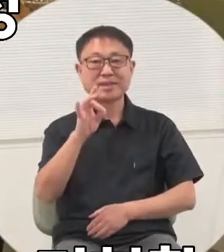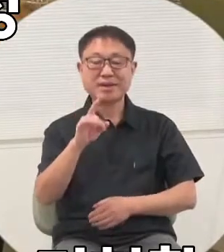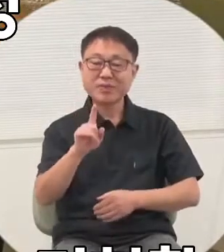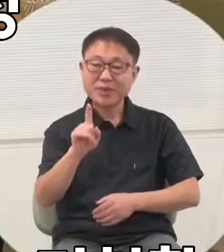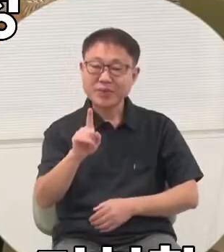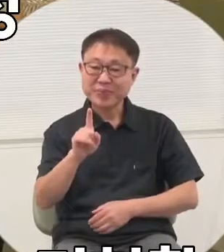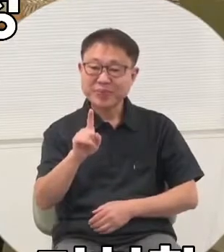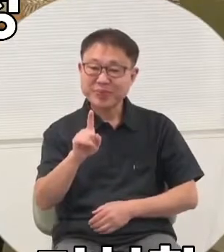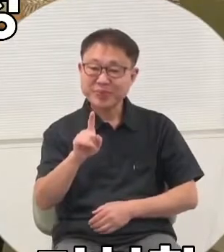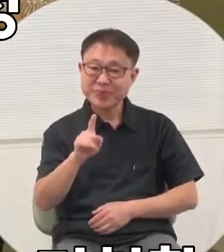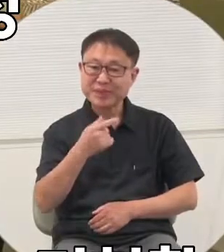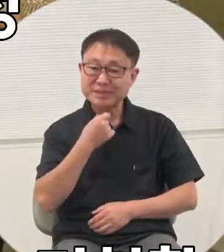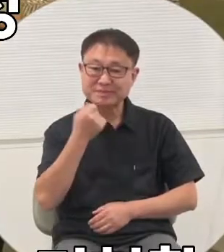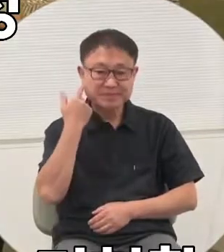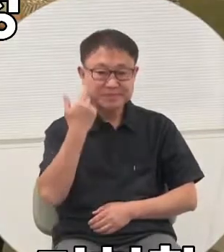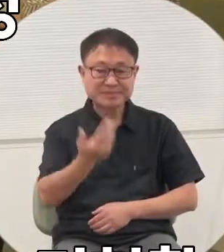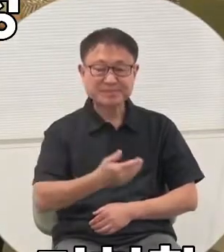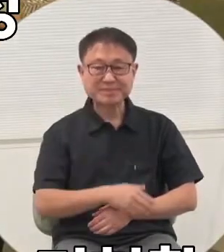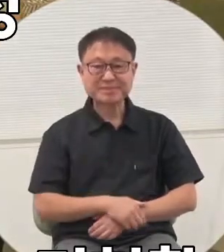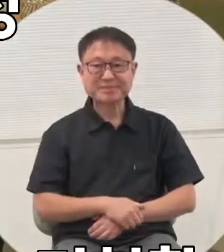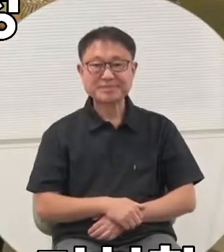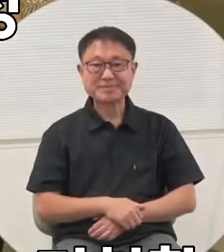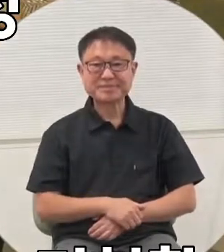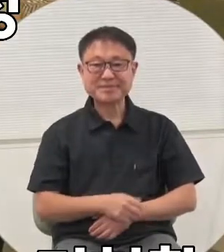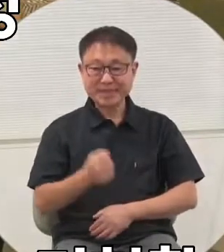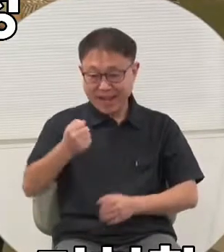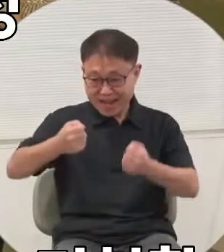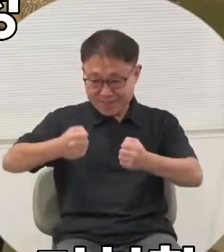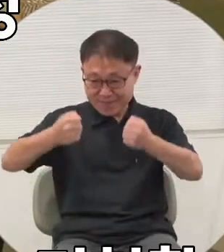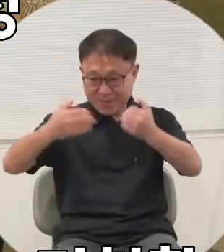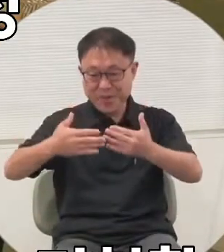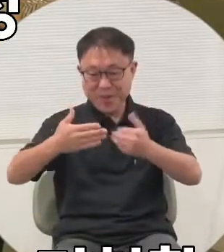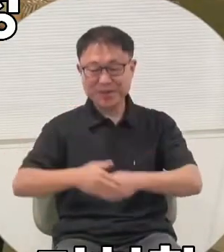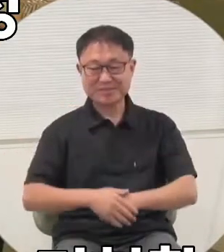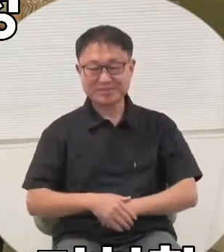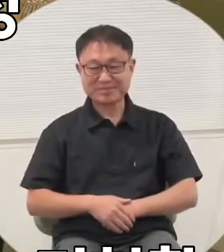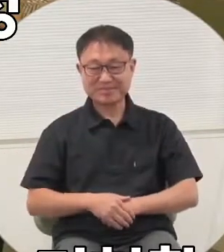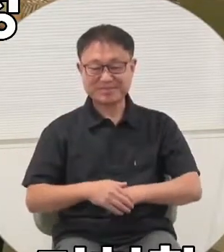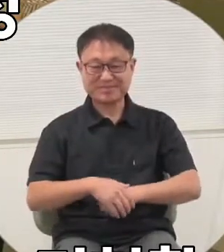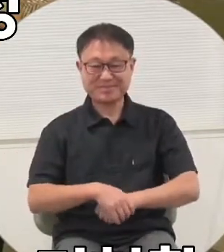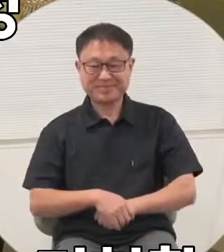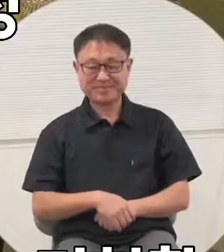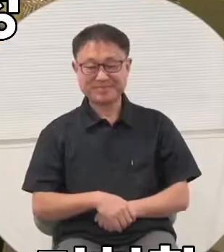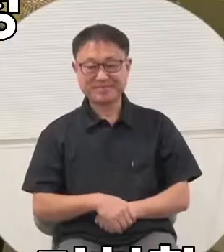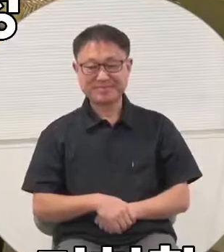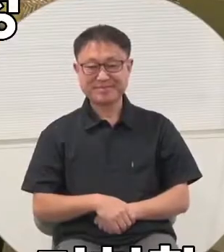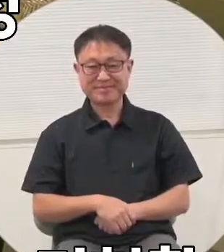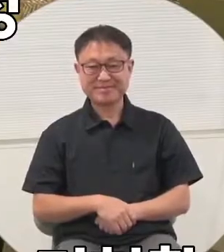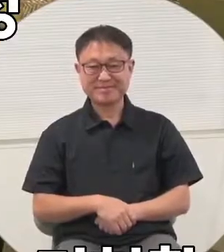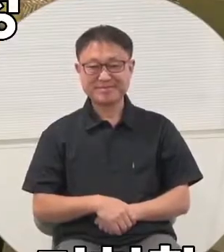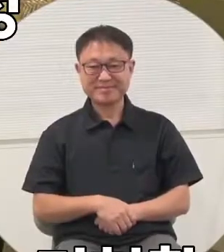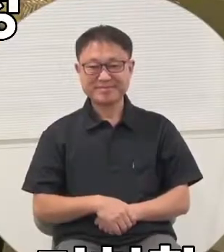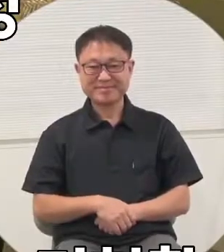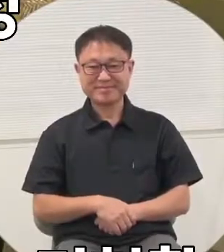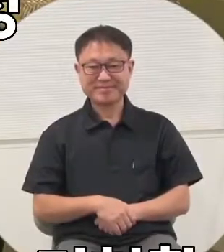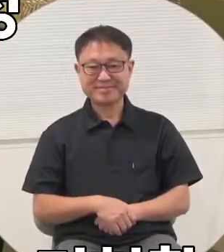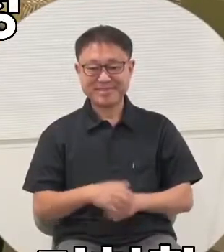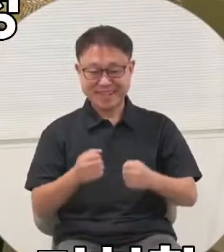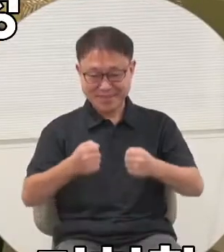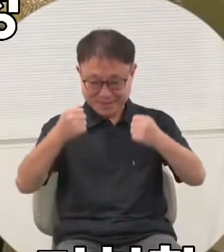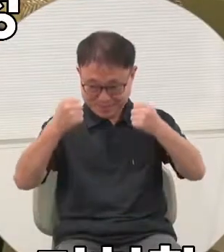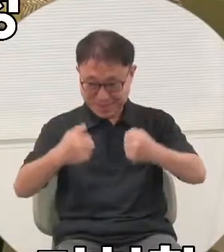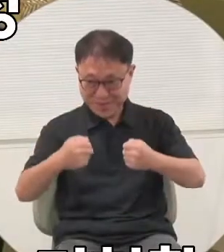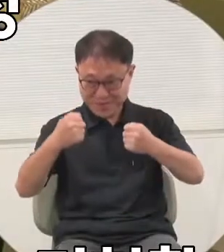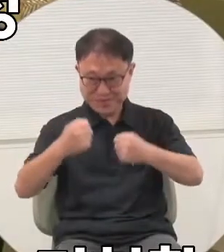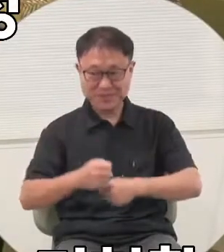노래를 들을까요? 가위바위보. 가위바위보. 가위바위보. 가위바위보. 네. 야이 3번.